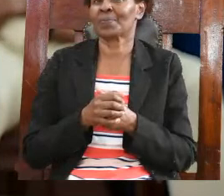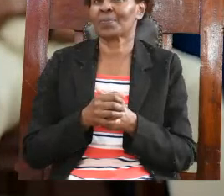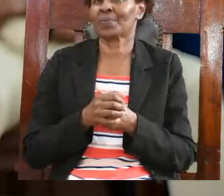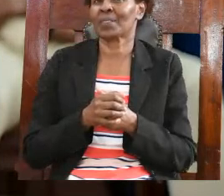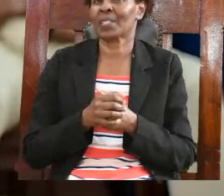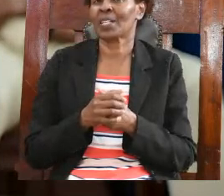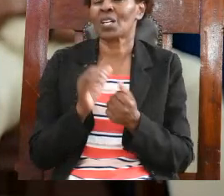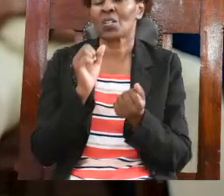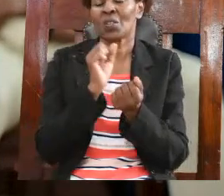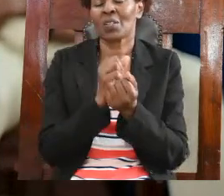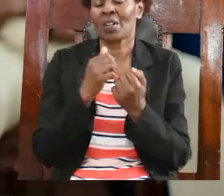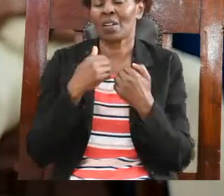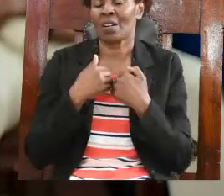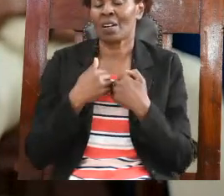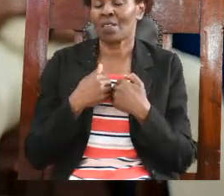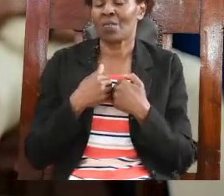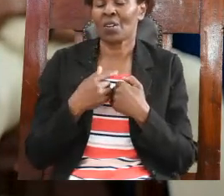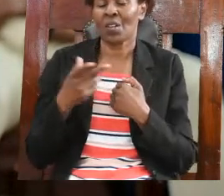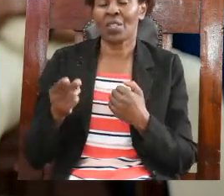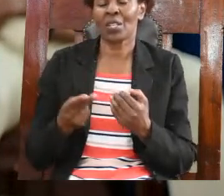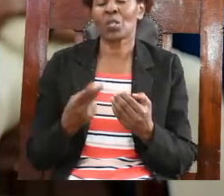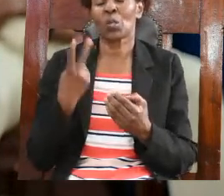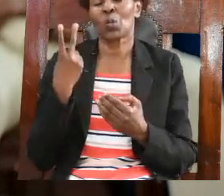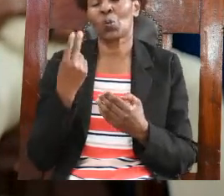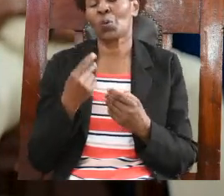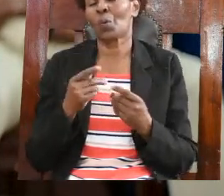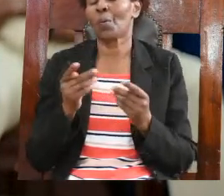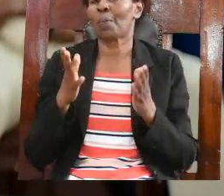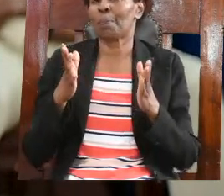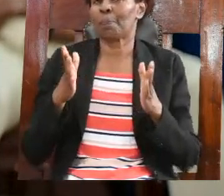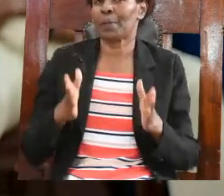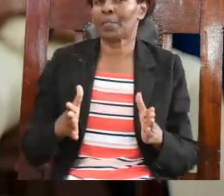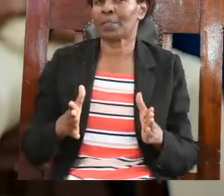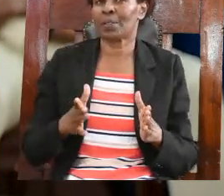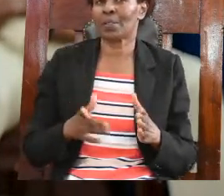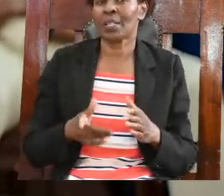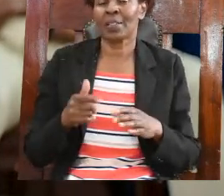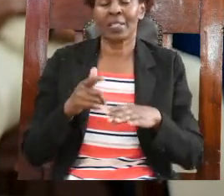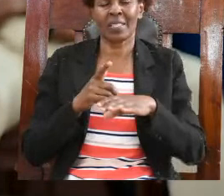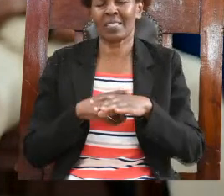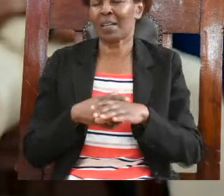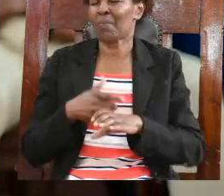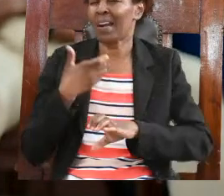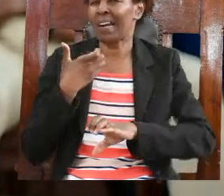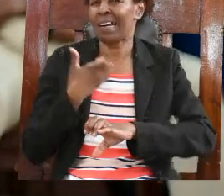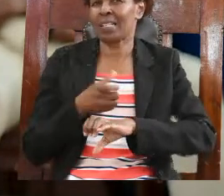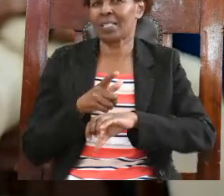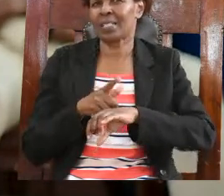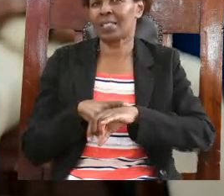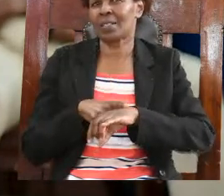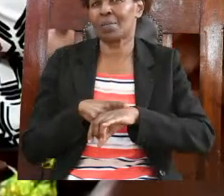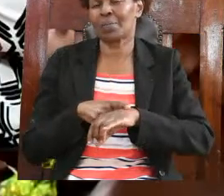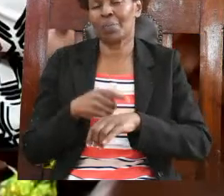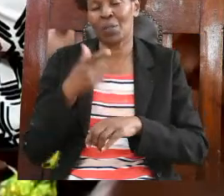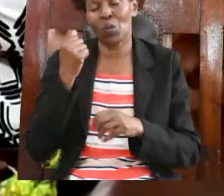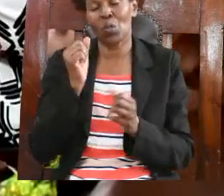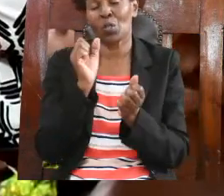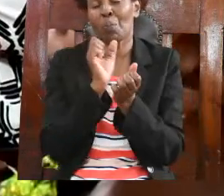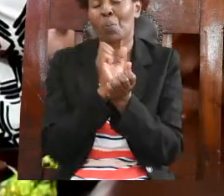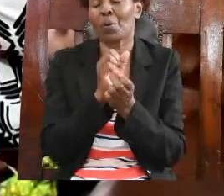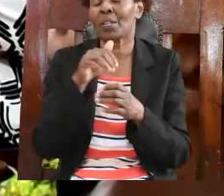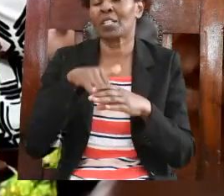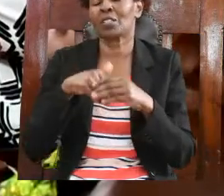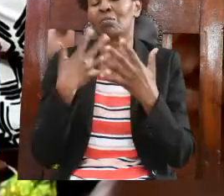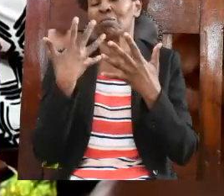akona Timotheo na akona Epafroditus. Na wakati huu ulikuwa ni mgumu sana kwa sababu yeye